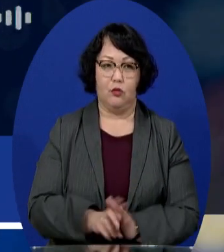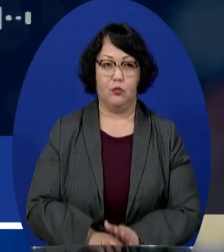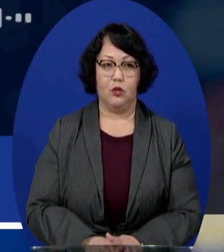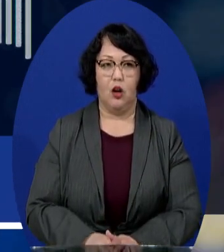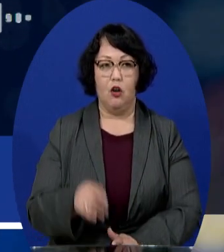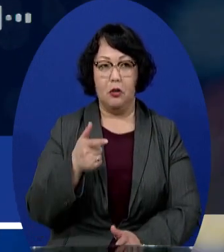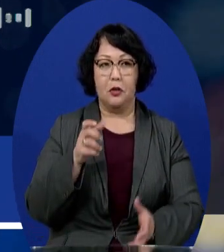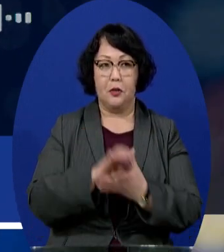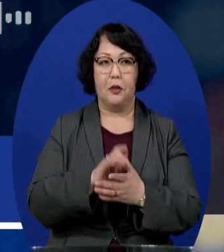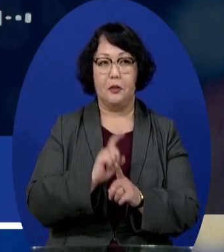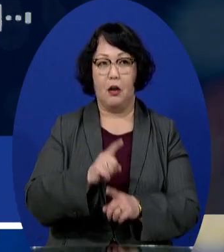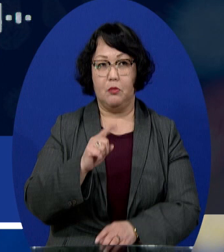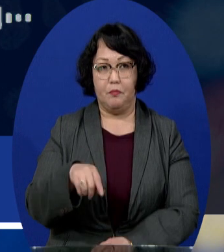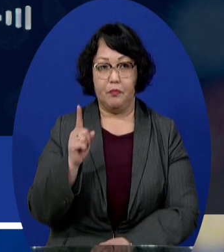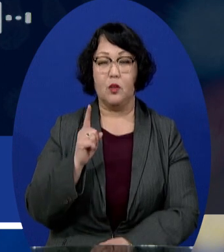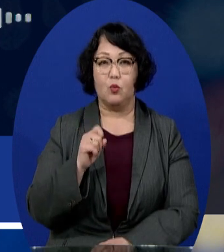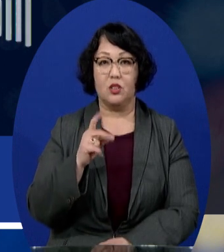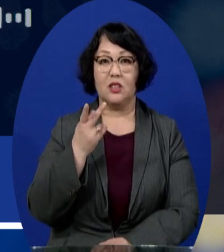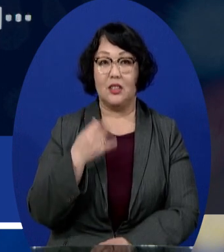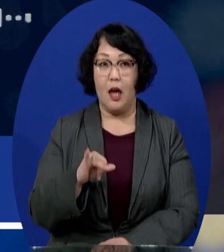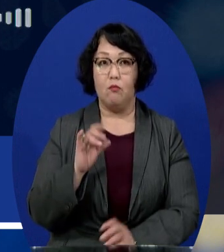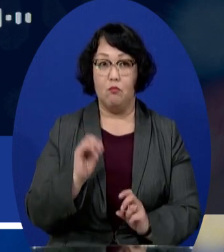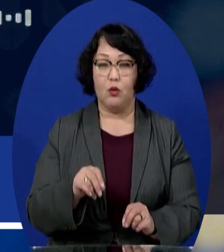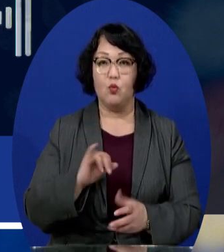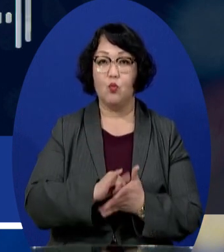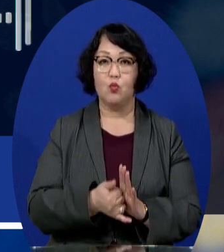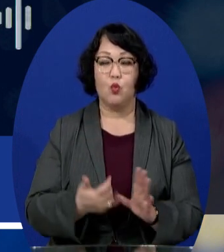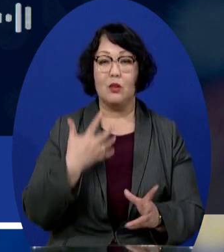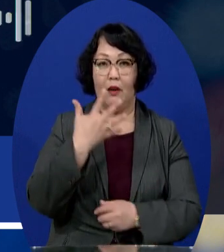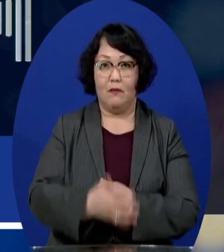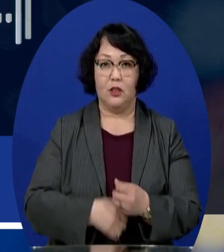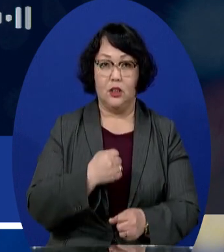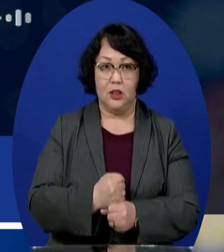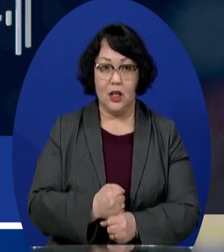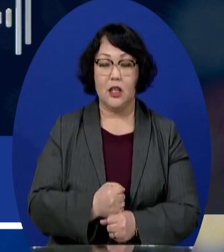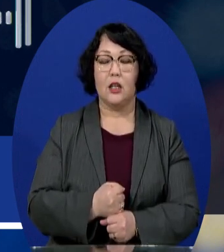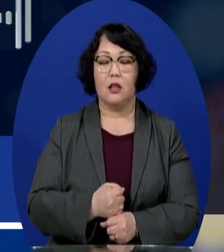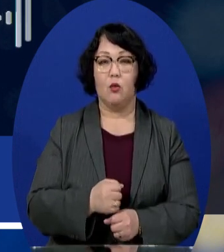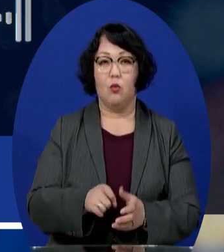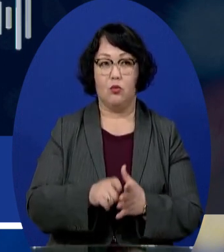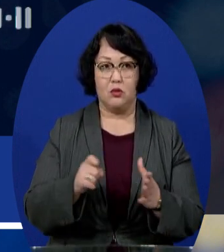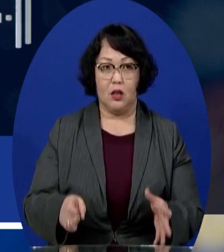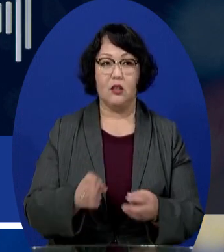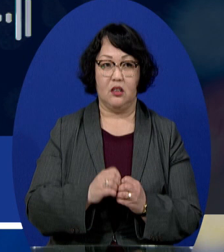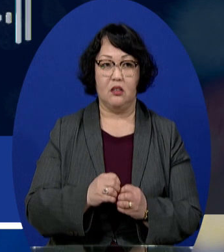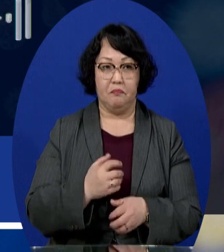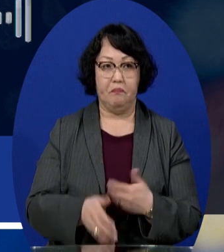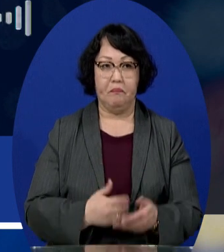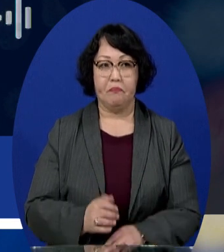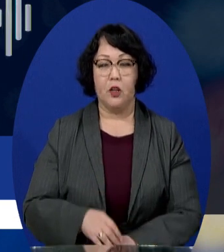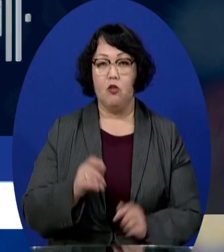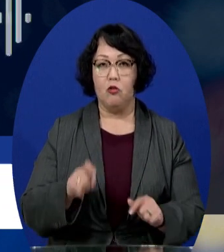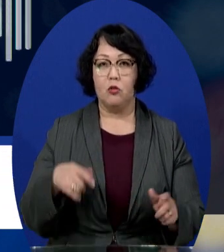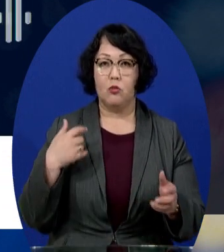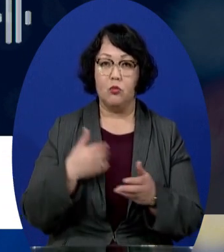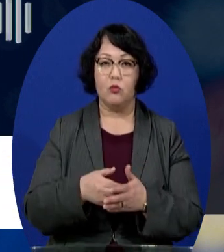төгөлдөр болж байгаа. Хүчин төгөлдөр болж байгаа гэдэг нь юу гэсэн утгатай вэ гэвэл 5 жилийн хэрэгжилтийн хугацаа тоологдож эхлэнэ гэсэн. Өнөөдрийн хүртэл